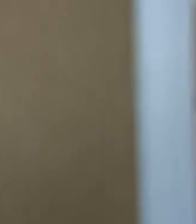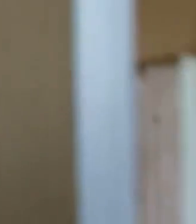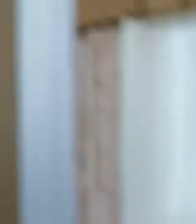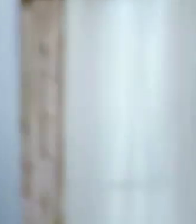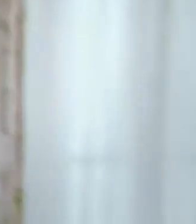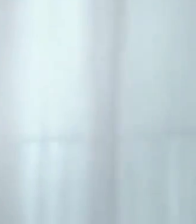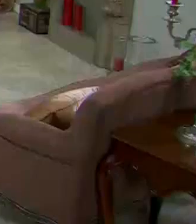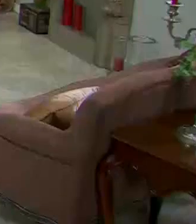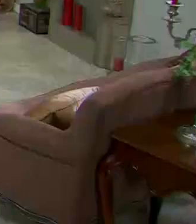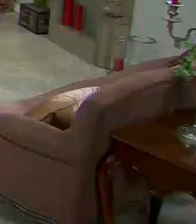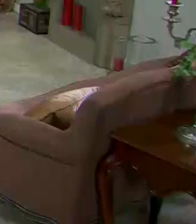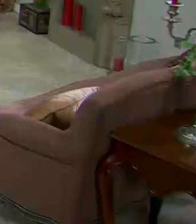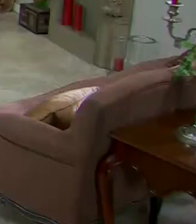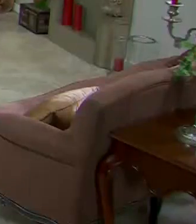indi.